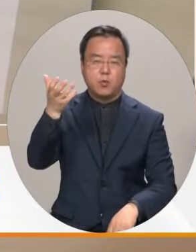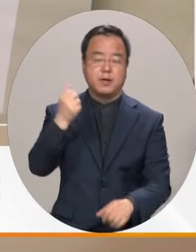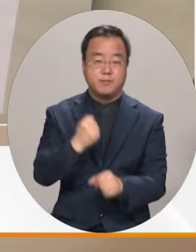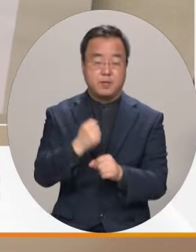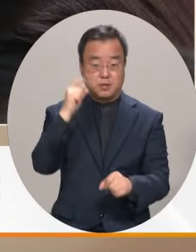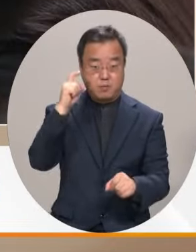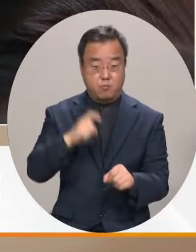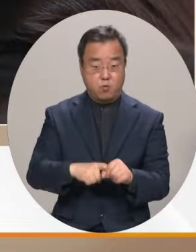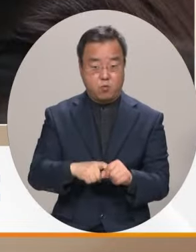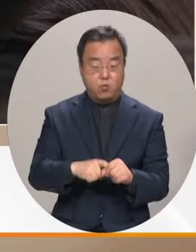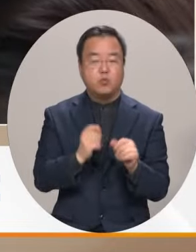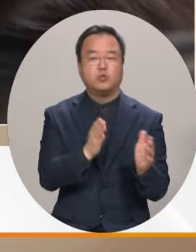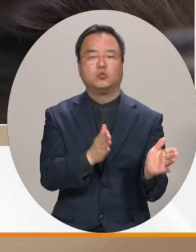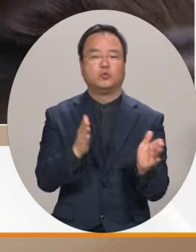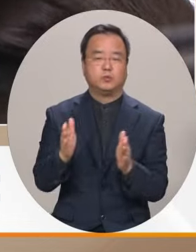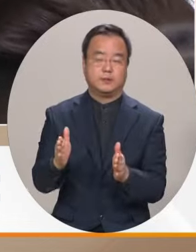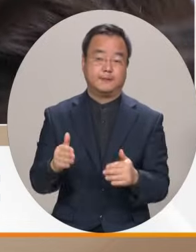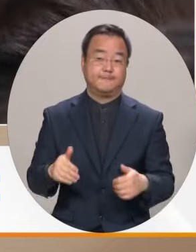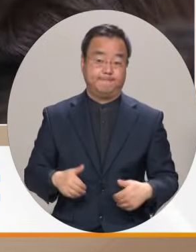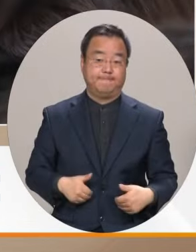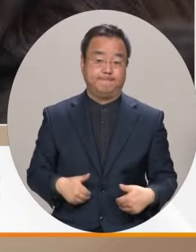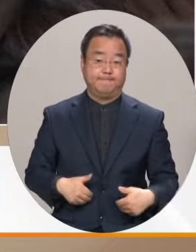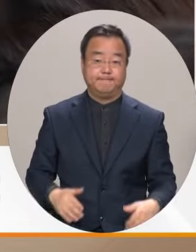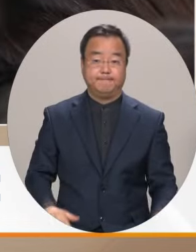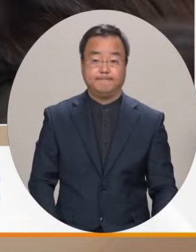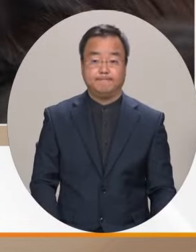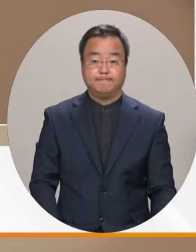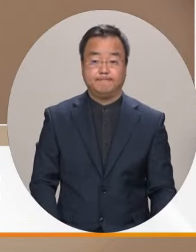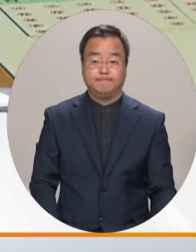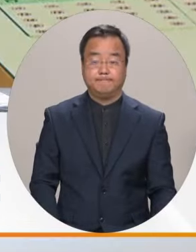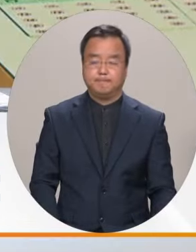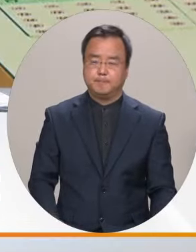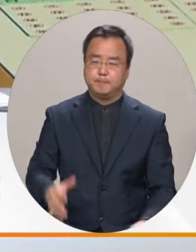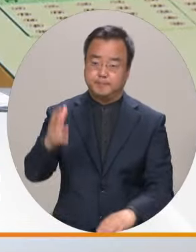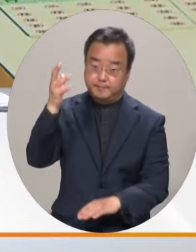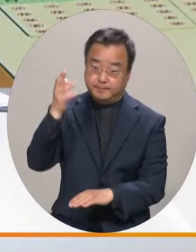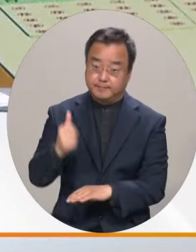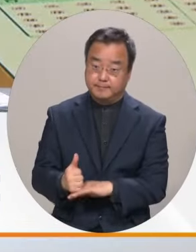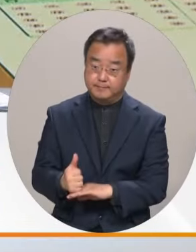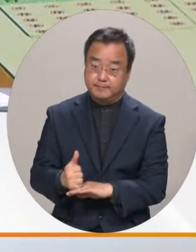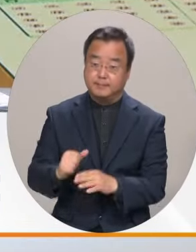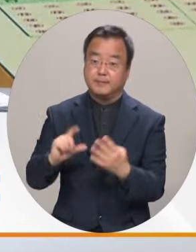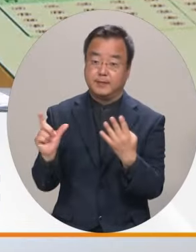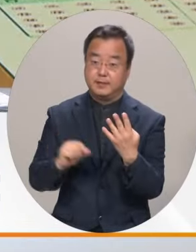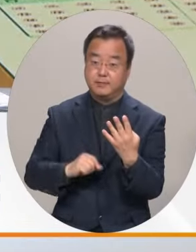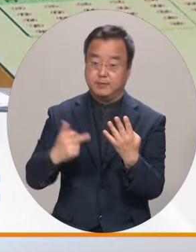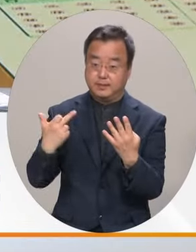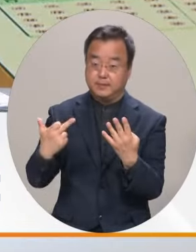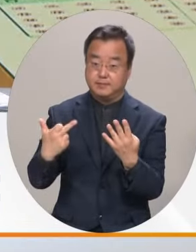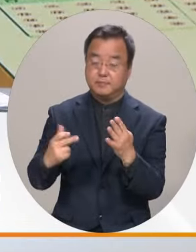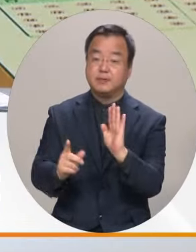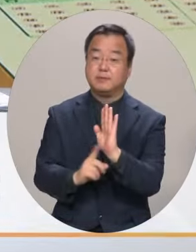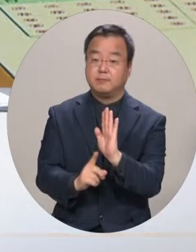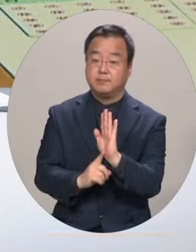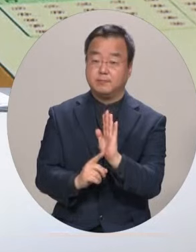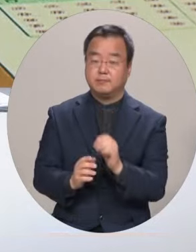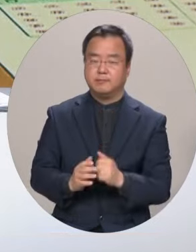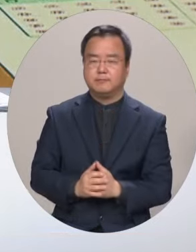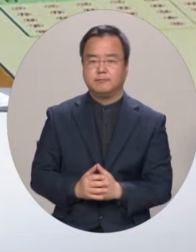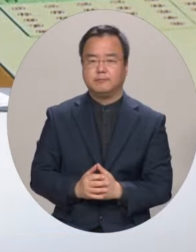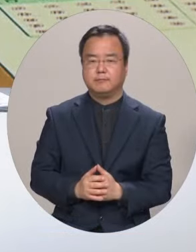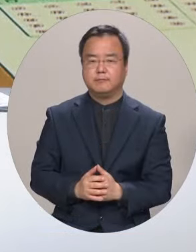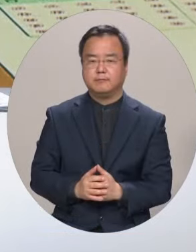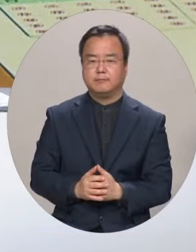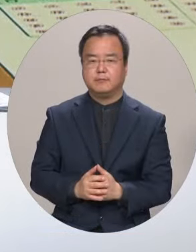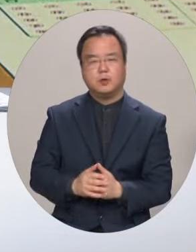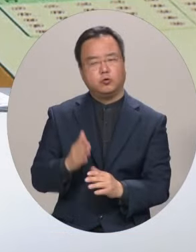설정이 꼭 필요하지 않을까 싶습니다네 결과는 4월 17일에 발표가 됩니다이 대부분 학교에서